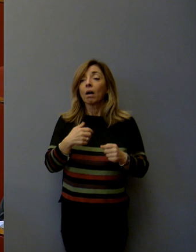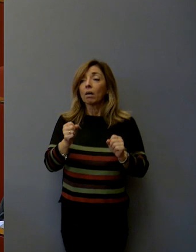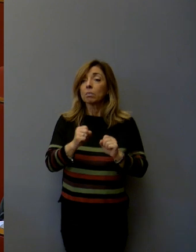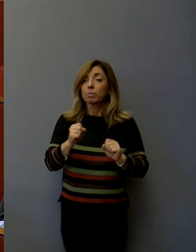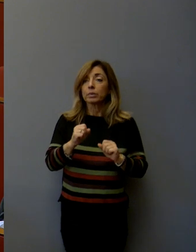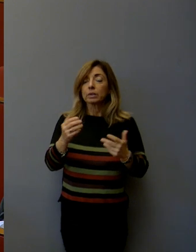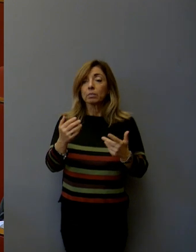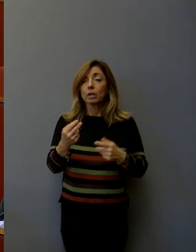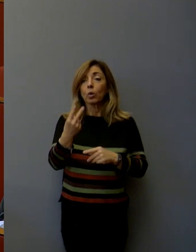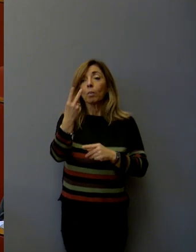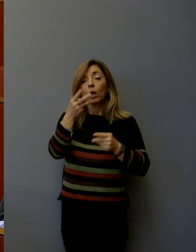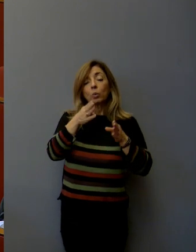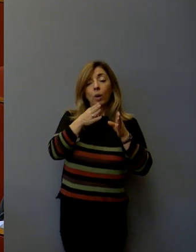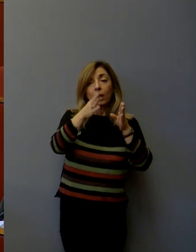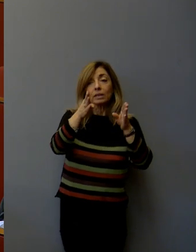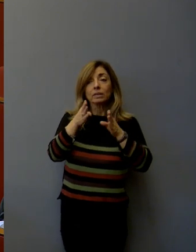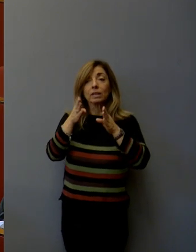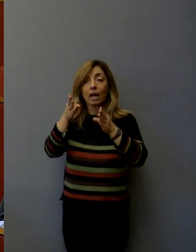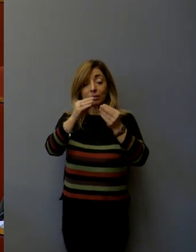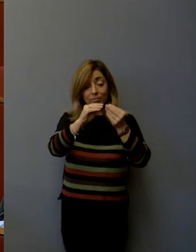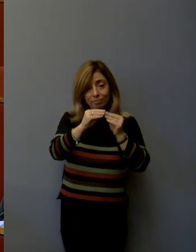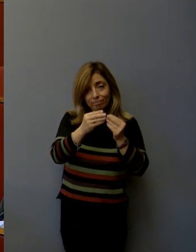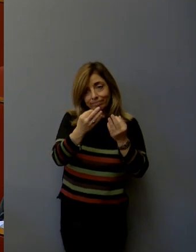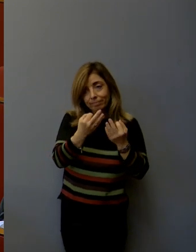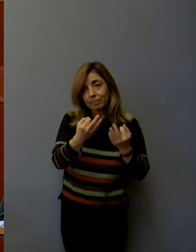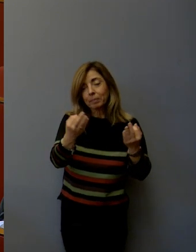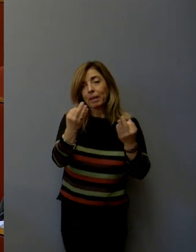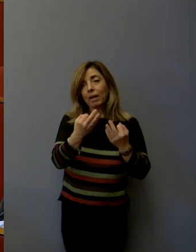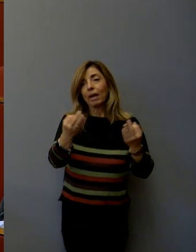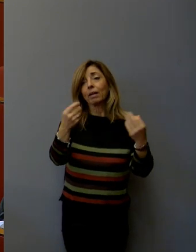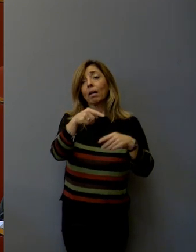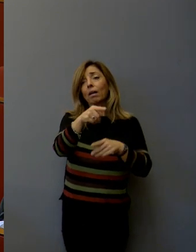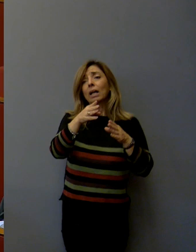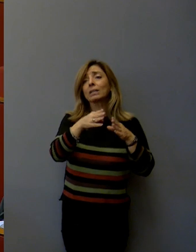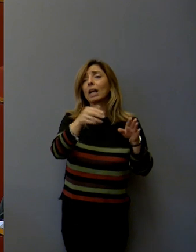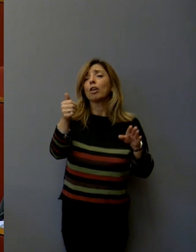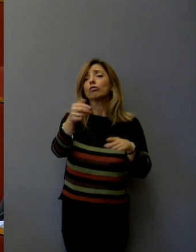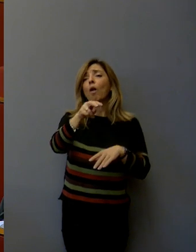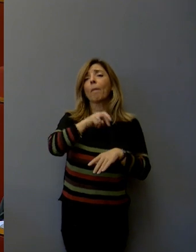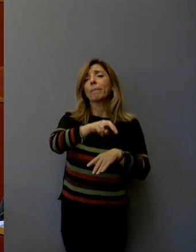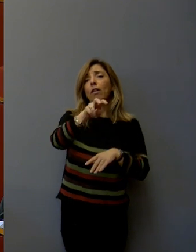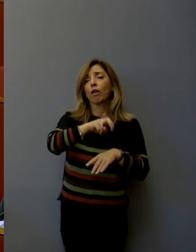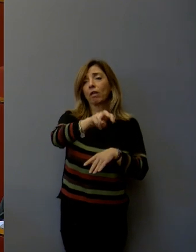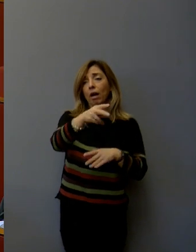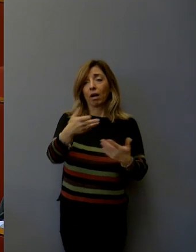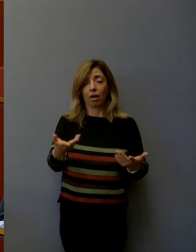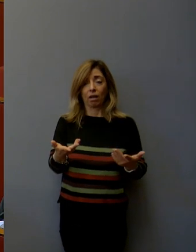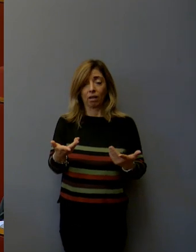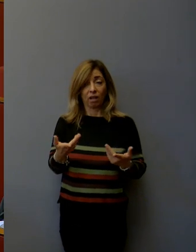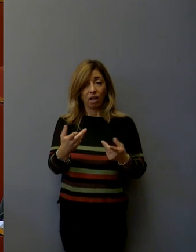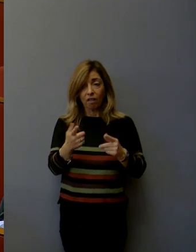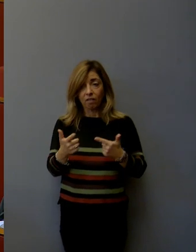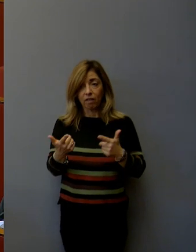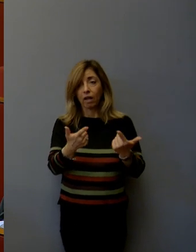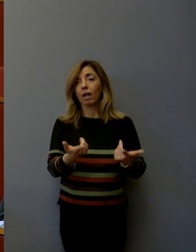a fare due strade in maniera decente e sono solo strade per pedonali per i motivi che